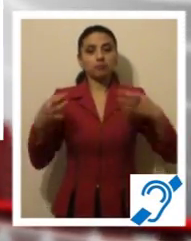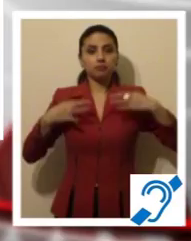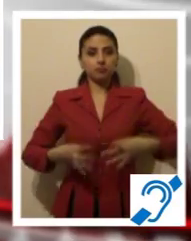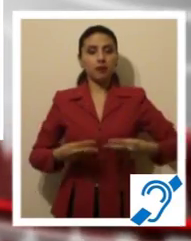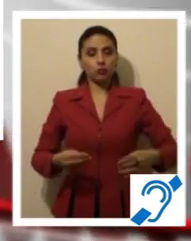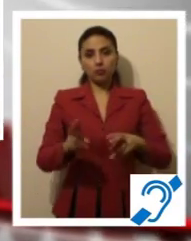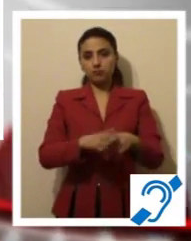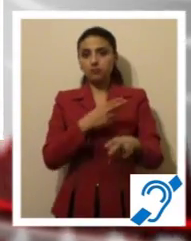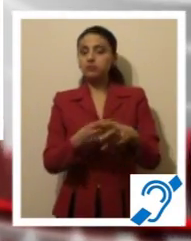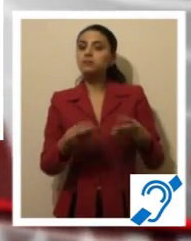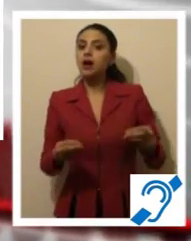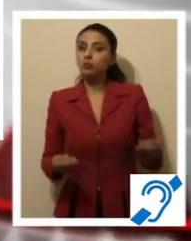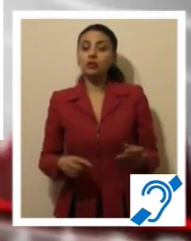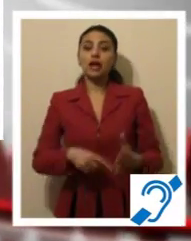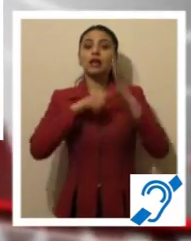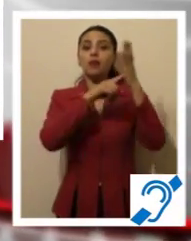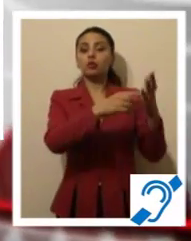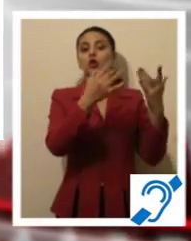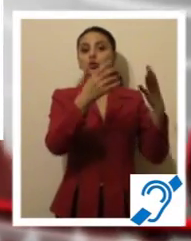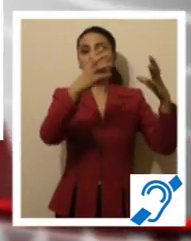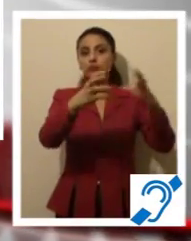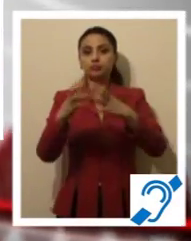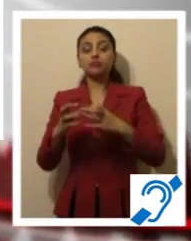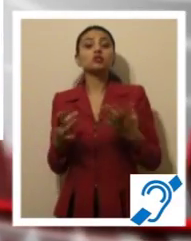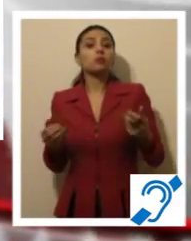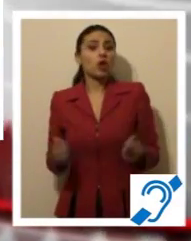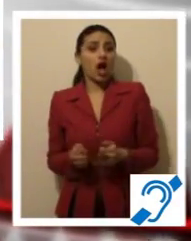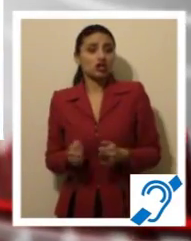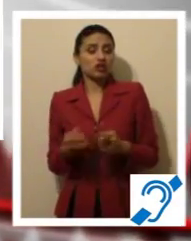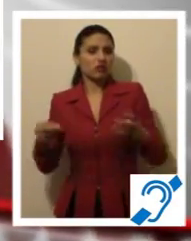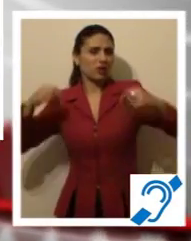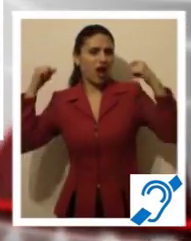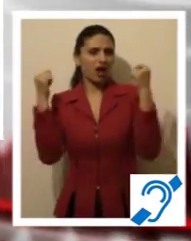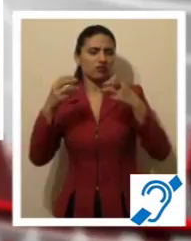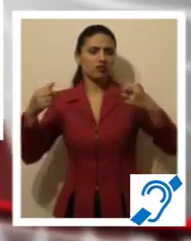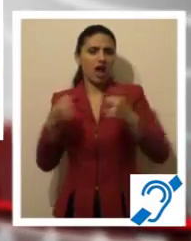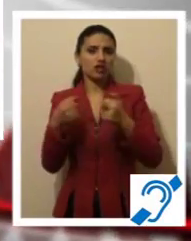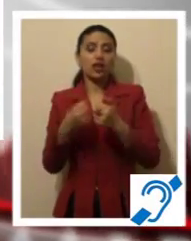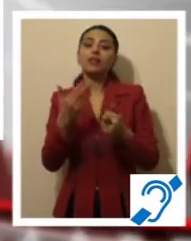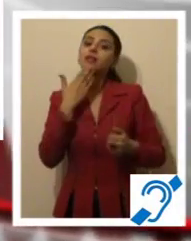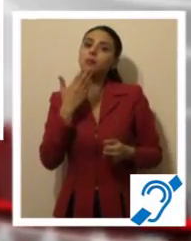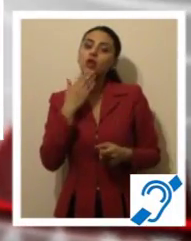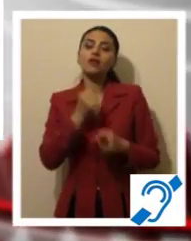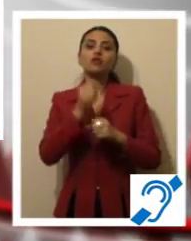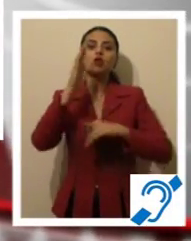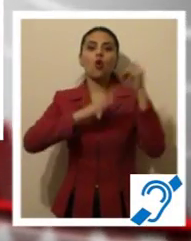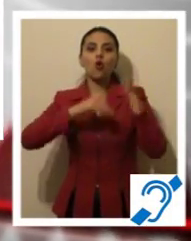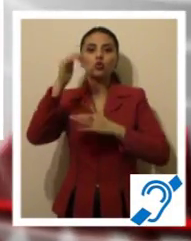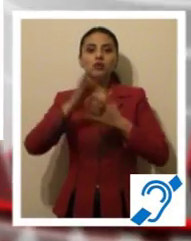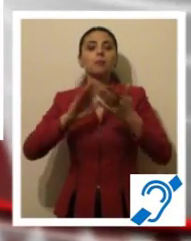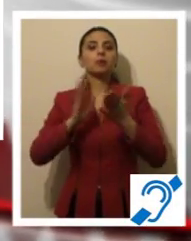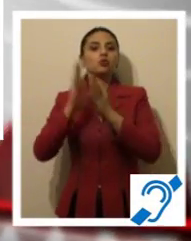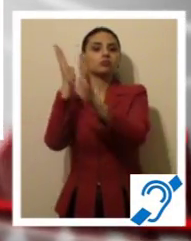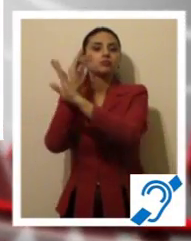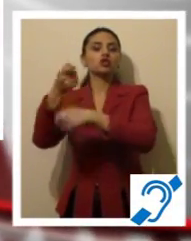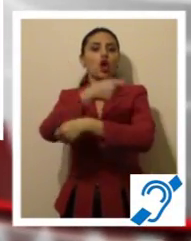Raportat la numărul de lucrători pe sectoare de activitate, cele mai multe accidente cu incapacitate temporară de muncă s-au produs în construcții, silvicultură și